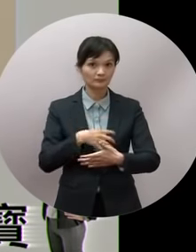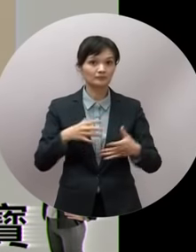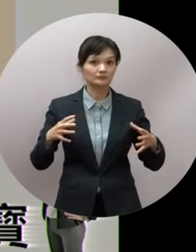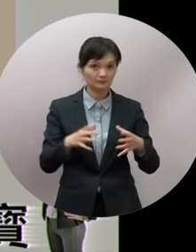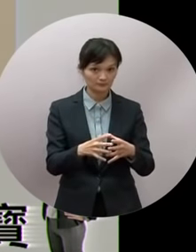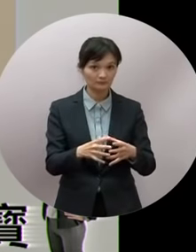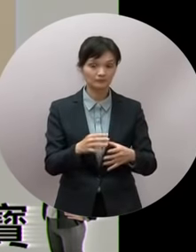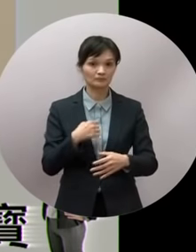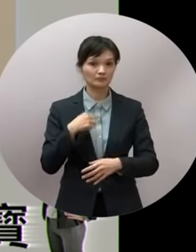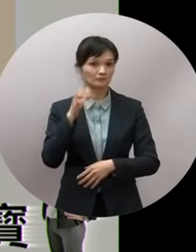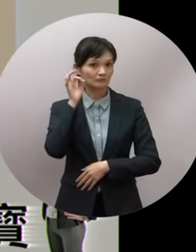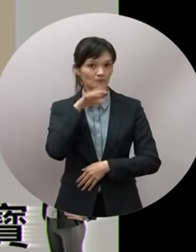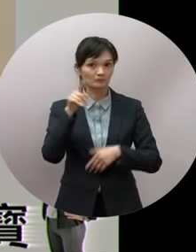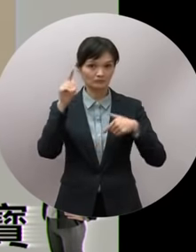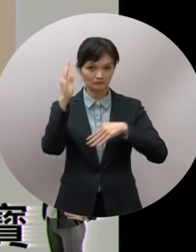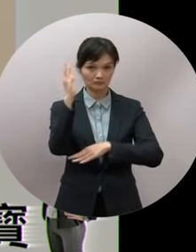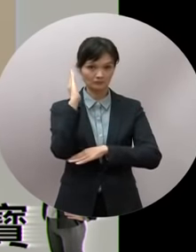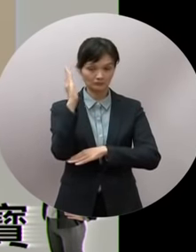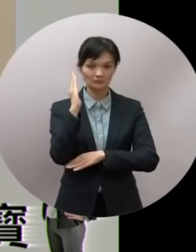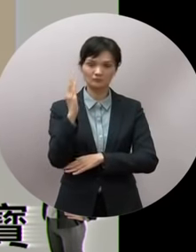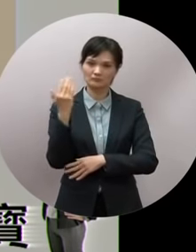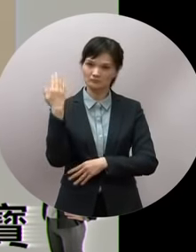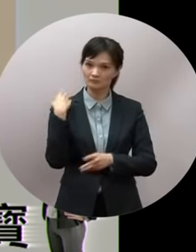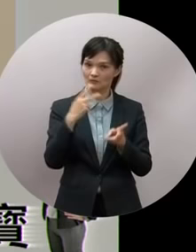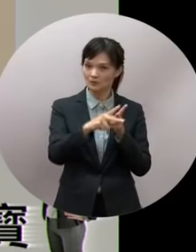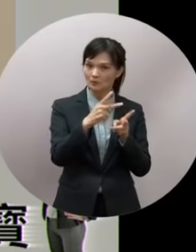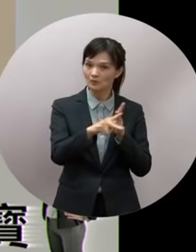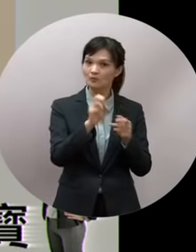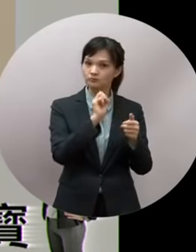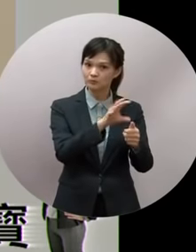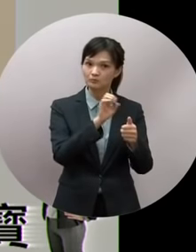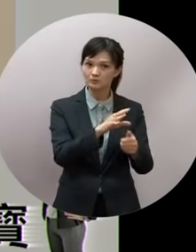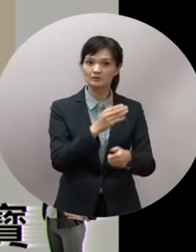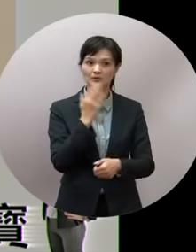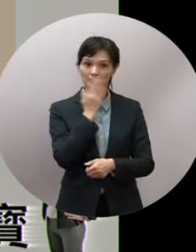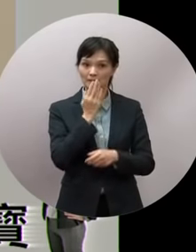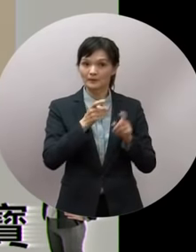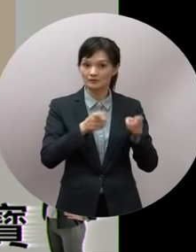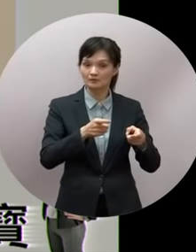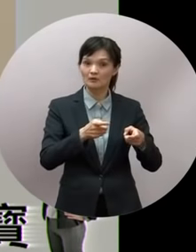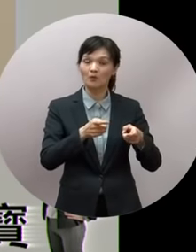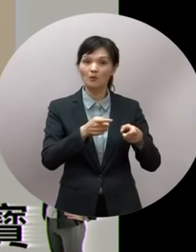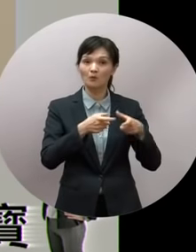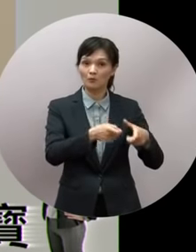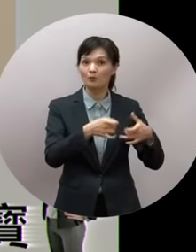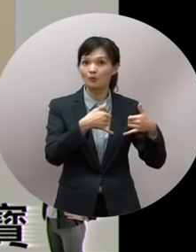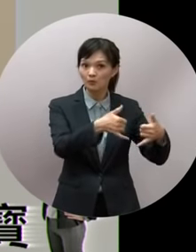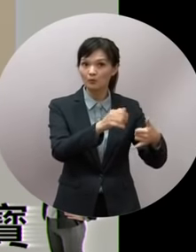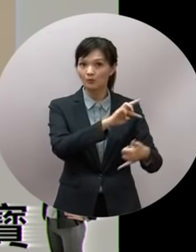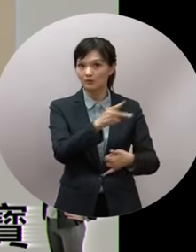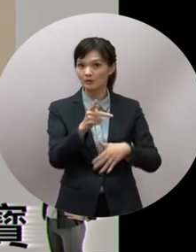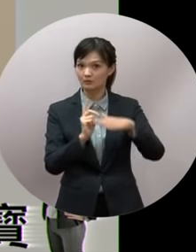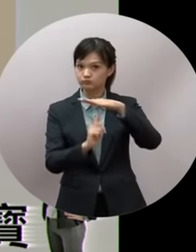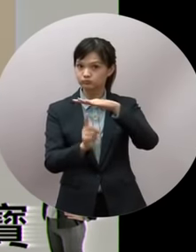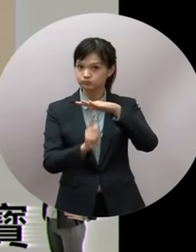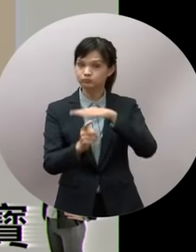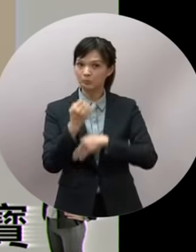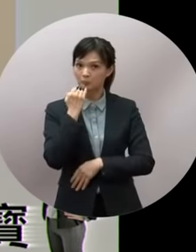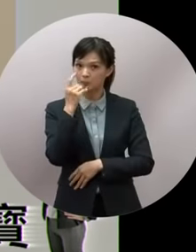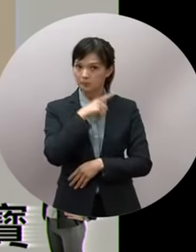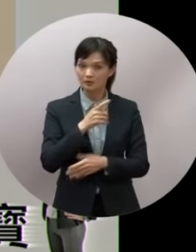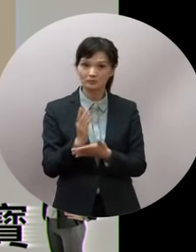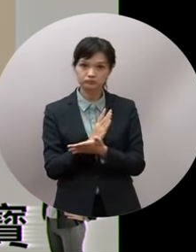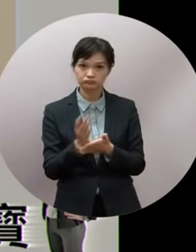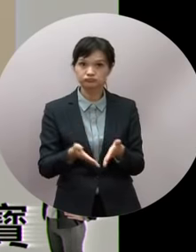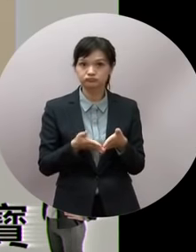次函请交通部公路总局协助办理美港公路高架化可行性的评估，但是公